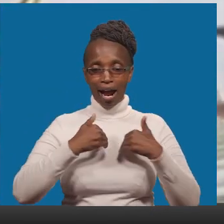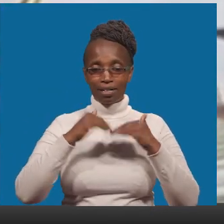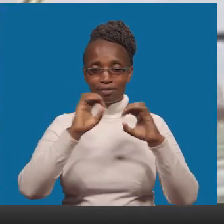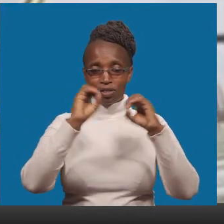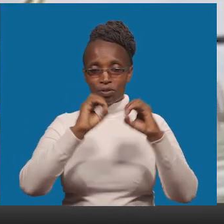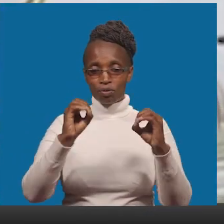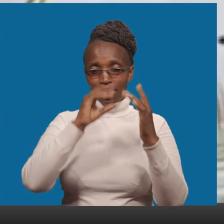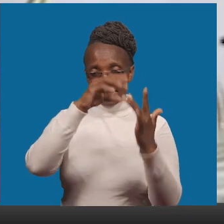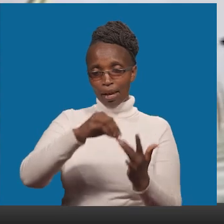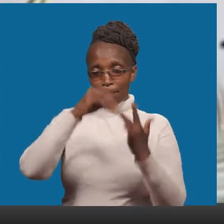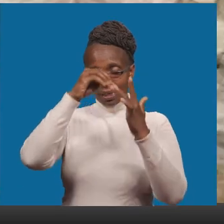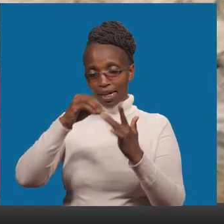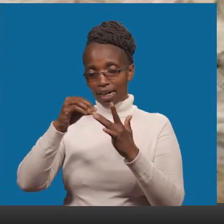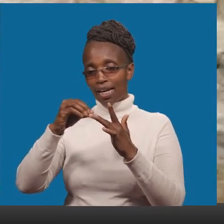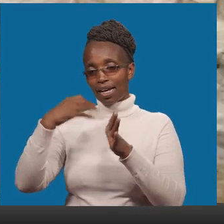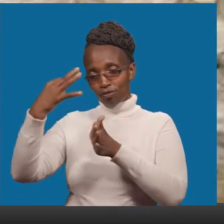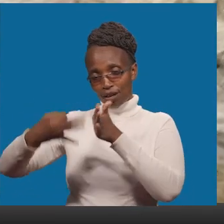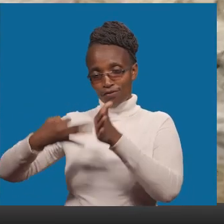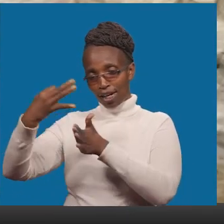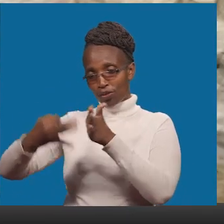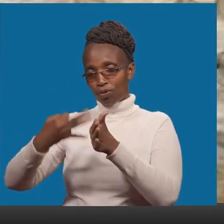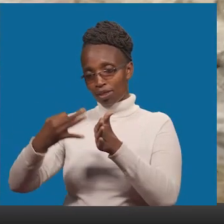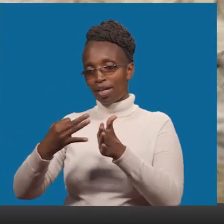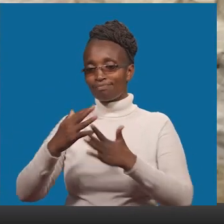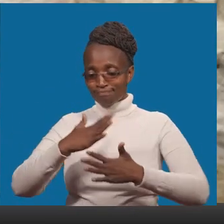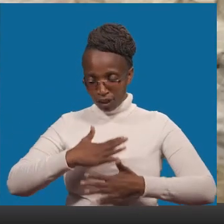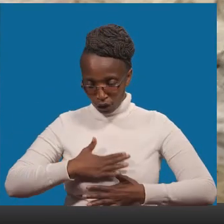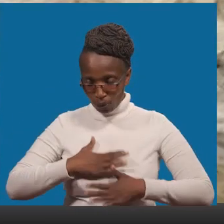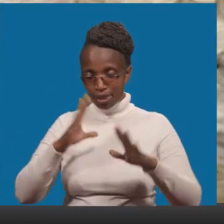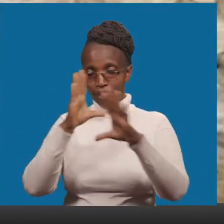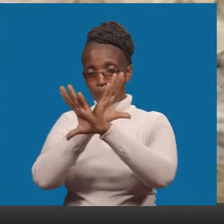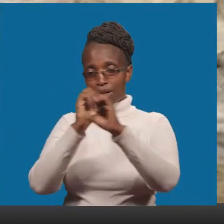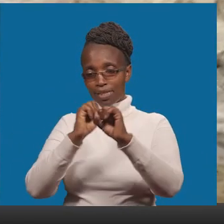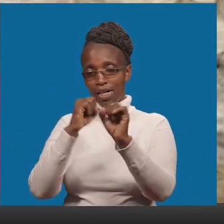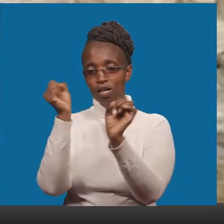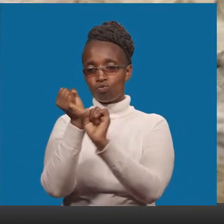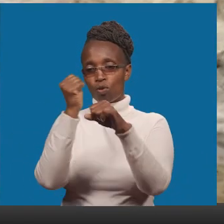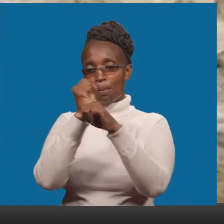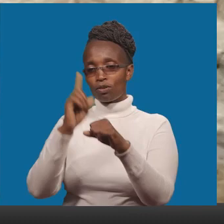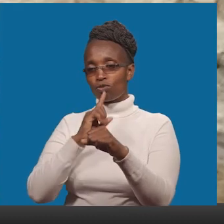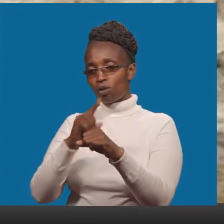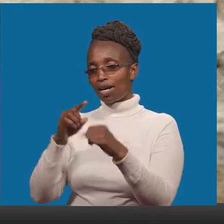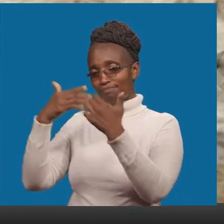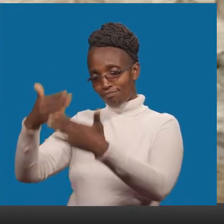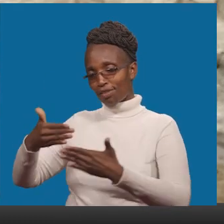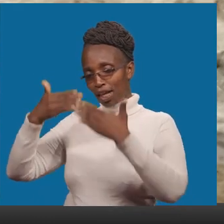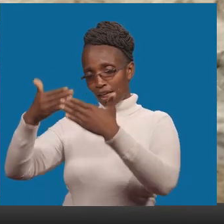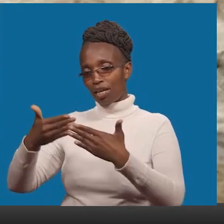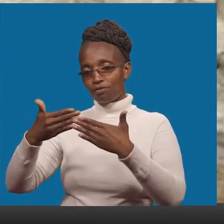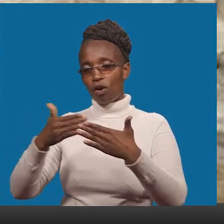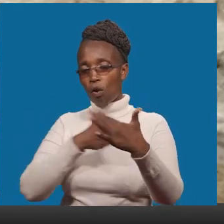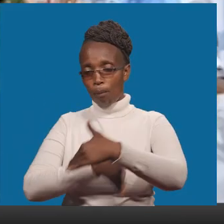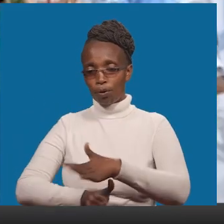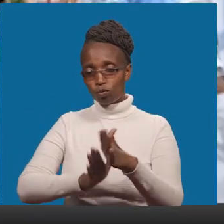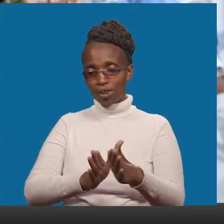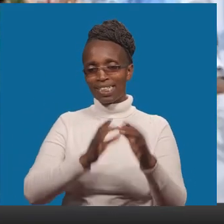viwanda. Nedra akiomba rais kuhakikisha wanapata fursa nzuri ya kuwekeza humu nchini na